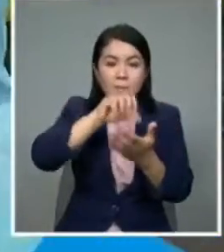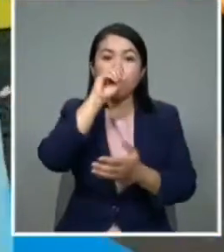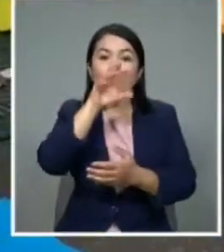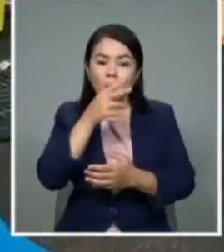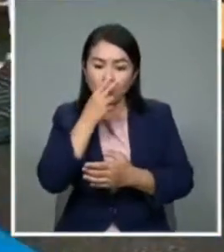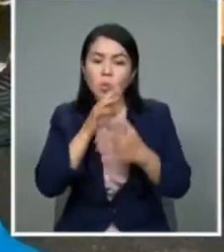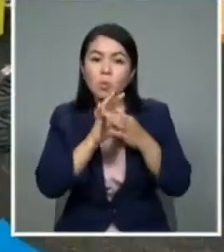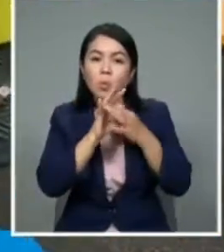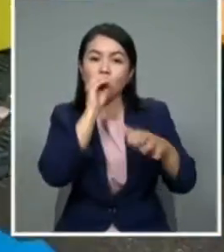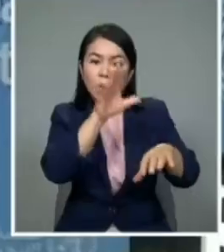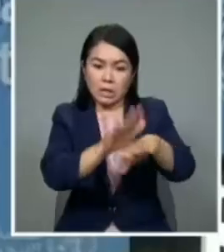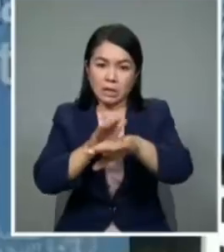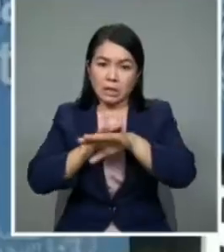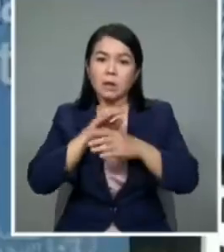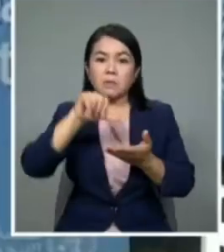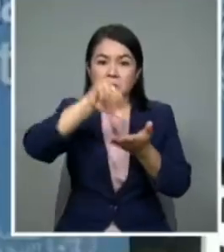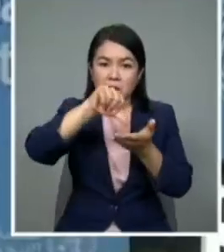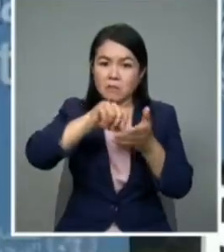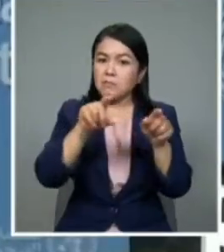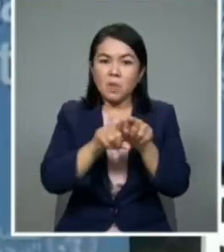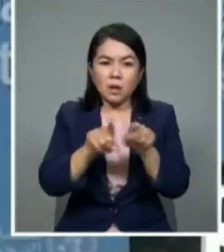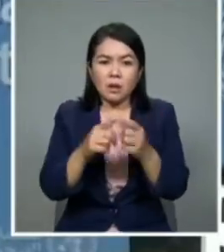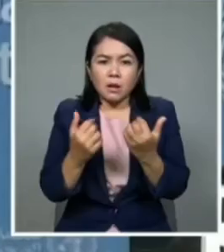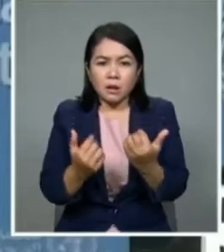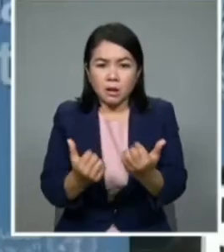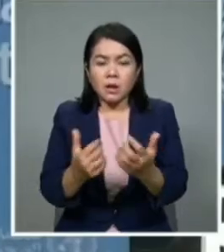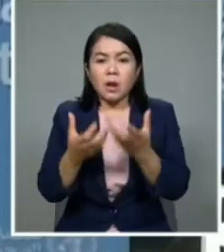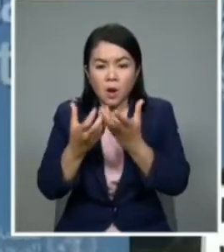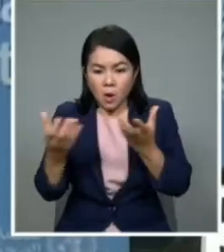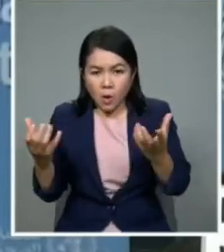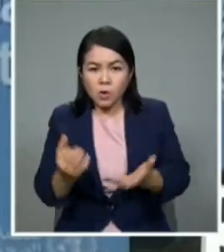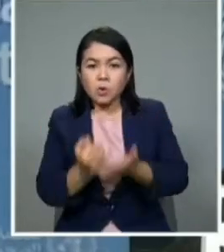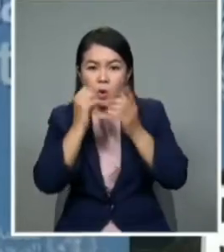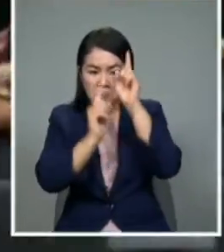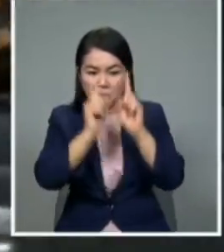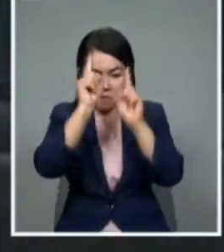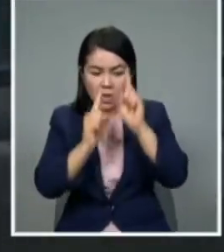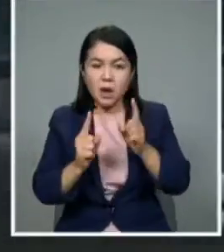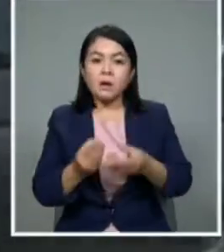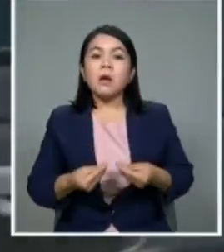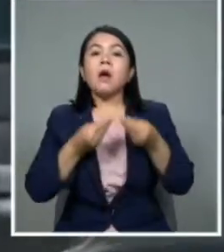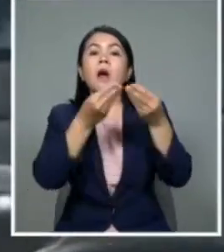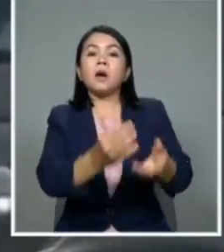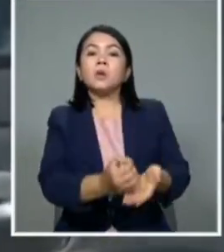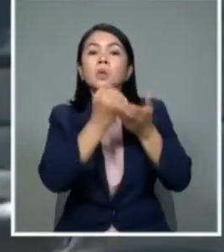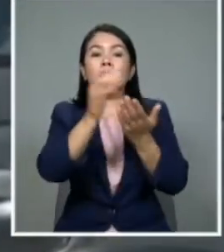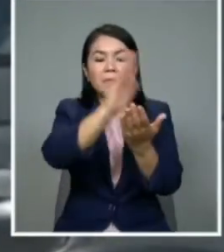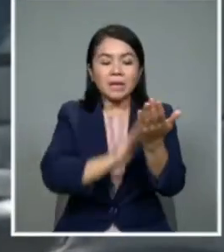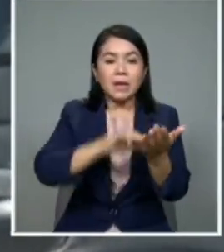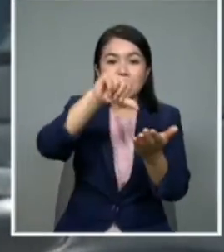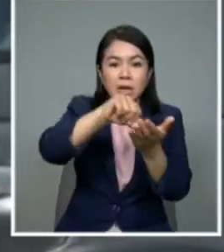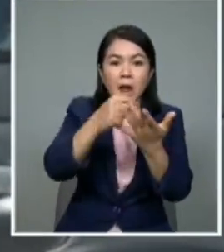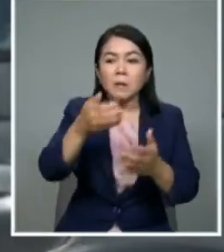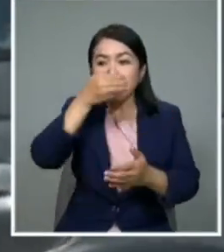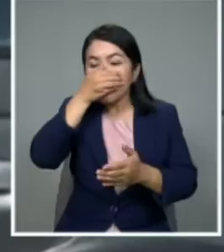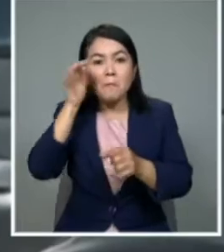ามัยโลกได้สั่งชุดตรวจโควิด-19 จำนวน 40,000 ชุดให้ไปที่อิหร่านในขณะที่อิหร่านกำลังขาดแคลนออกซิ